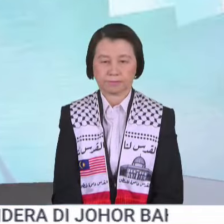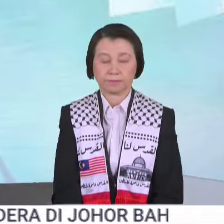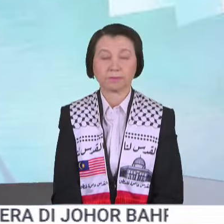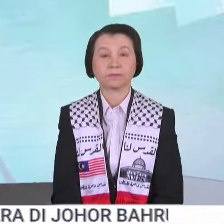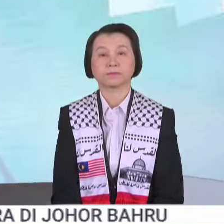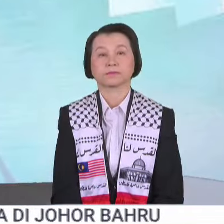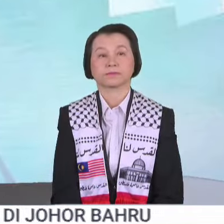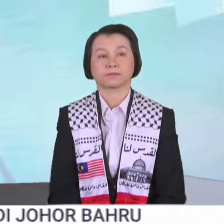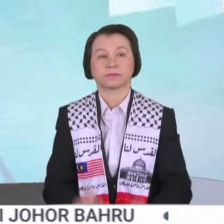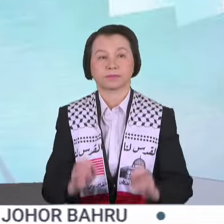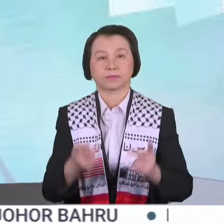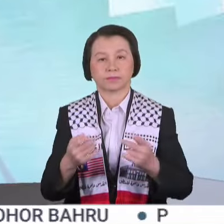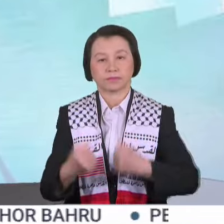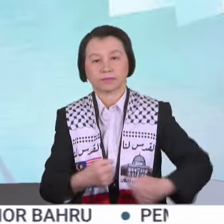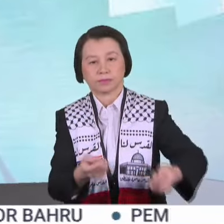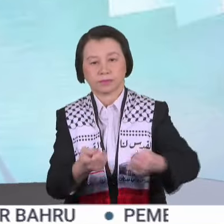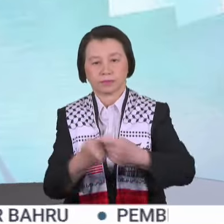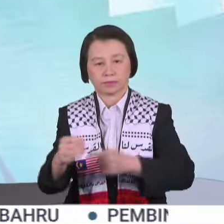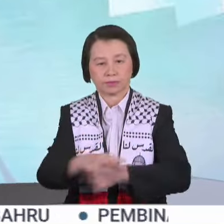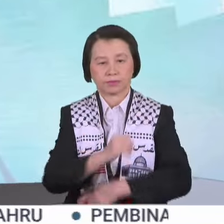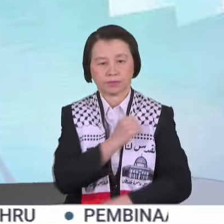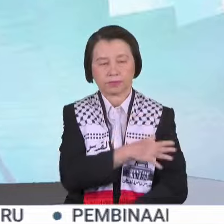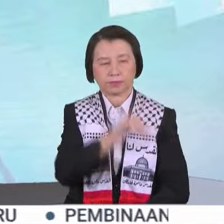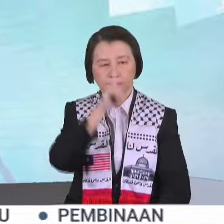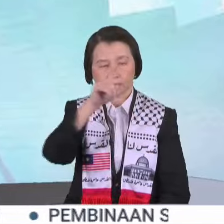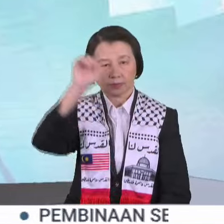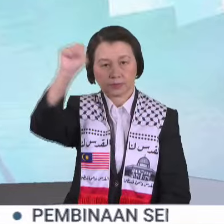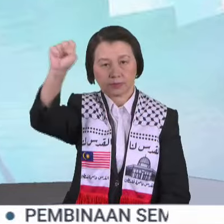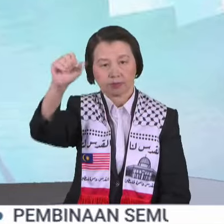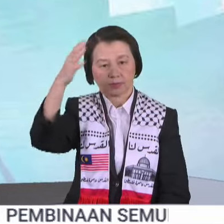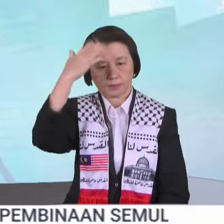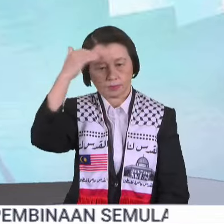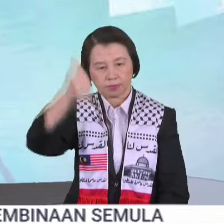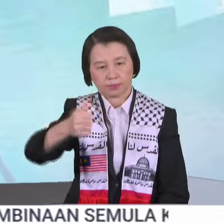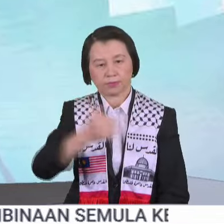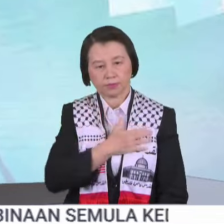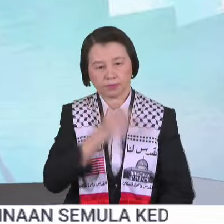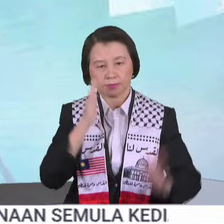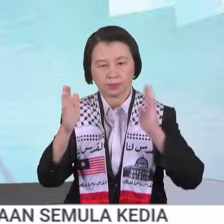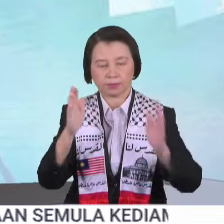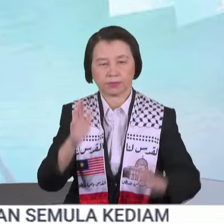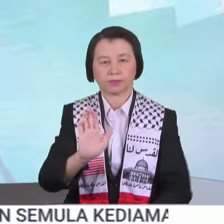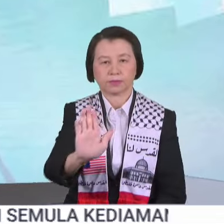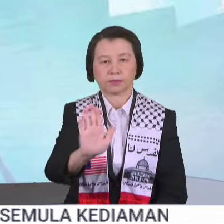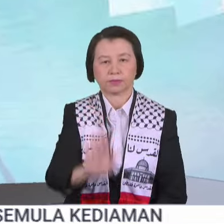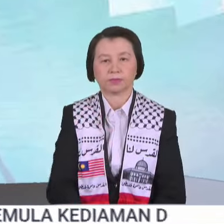Berita wilayah berakhir di sini. Dari Sungai Kaskara, Palestin pasti merdeka. Assalamualaikum. Salam Malaysia Madani.